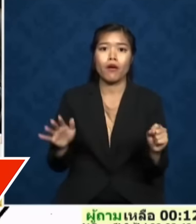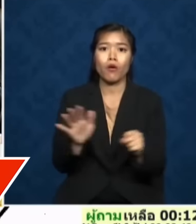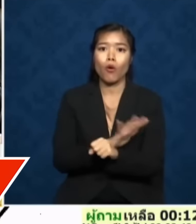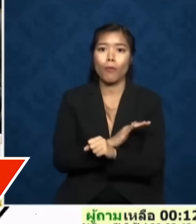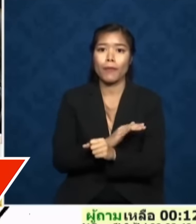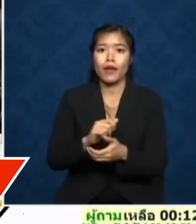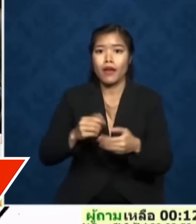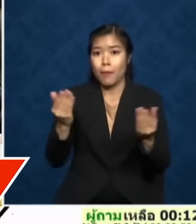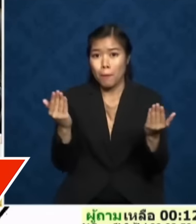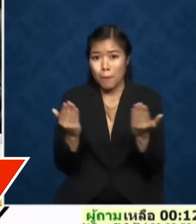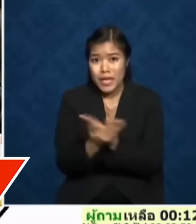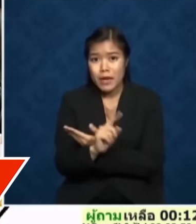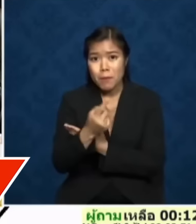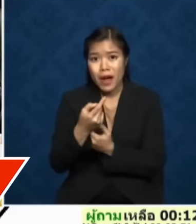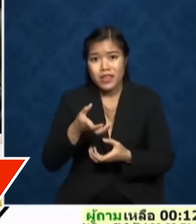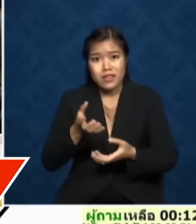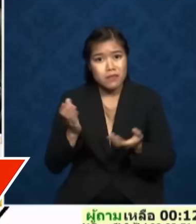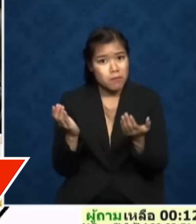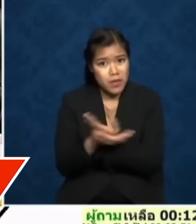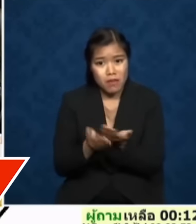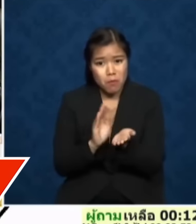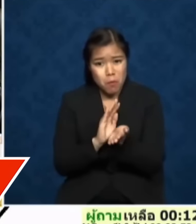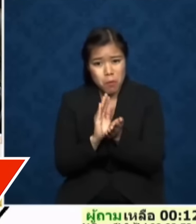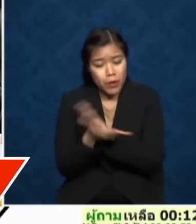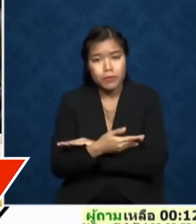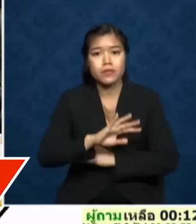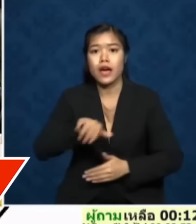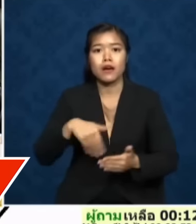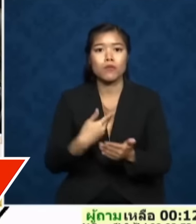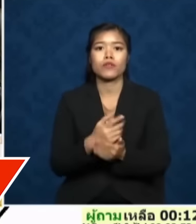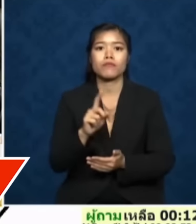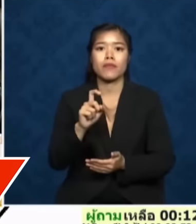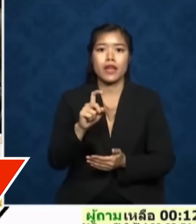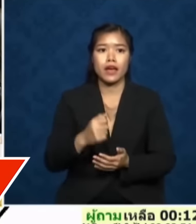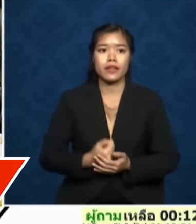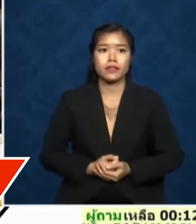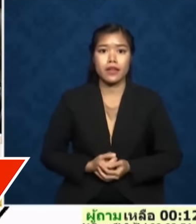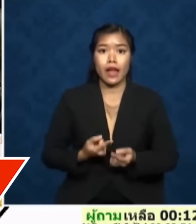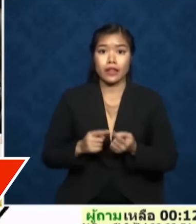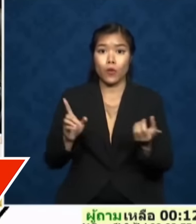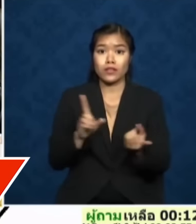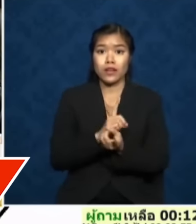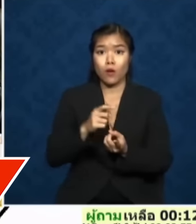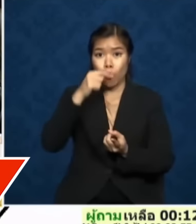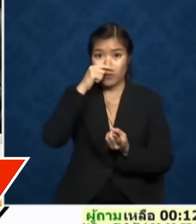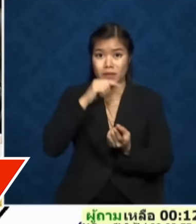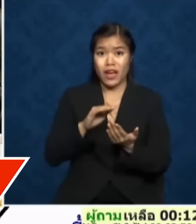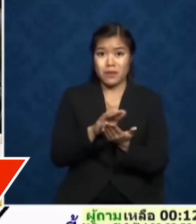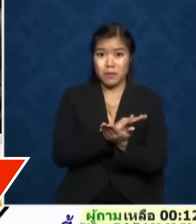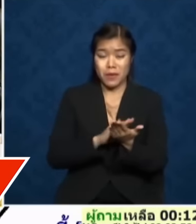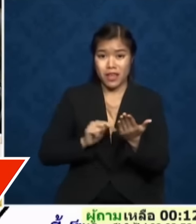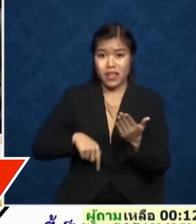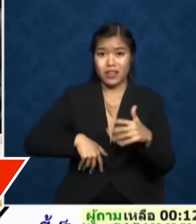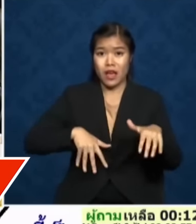คำถามก็คือว่าตกลงในสังคมไทยนี้นะครับผู้ที่จะสามารถเขียนรัฐธรรมนูญใหม่ได้ทั้งฉ